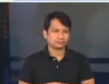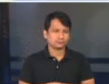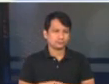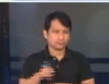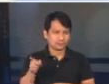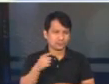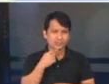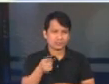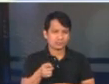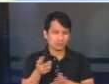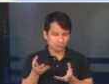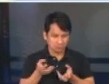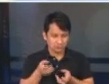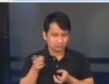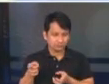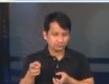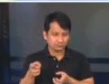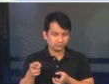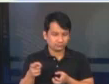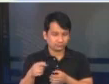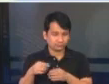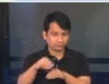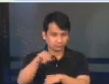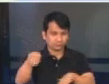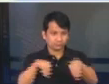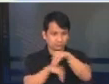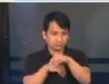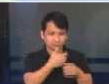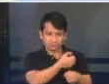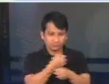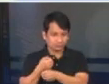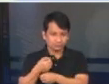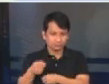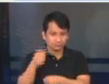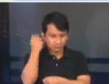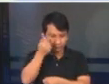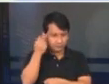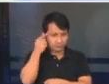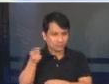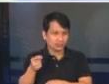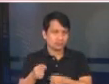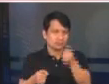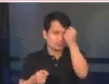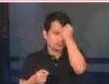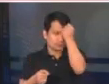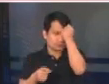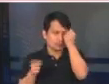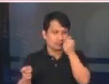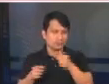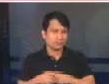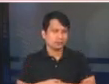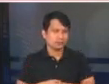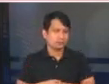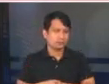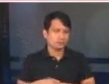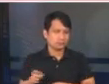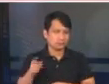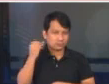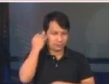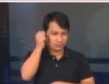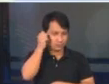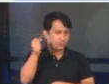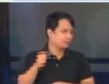Gusto lang nila umagaw ng gobyerno. Mga bobo naman. Yun yung bright si Sison, Jose Maria